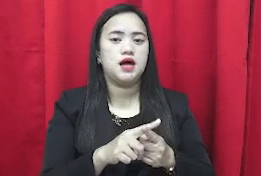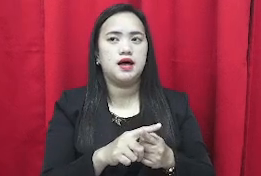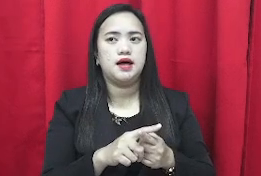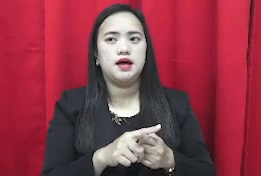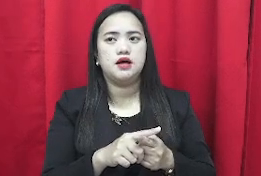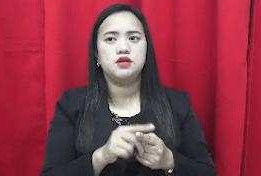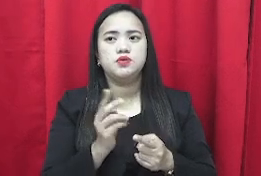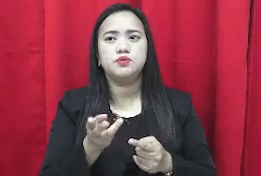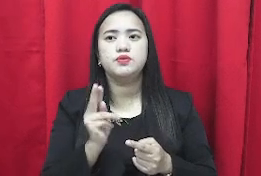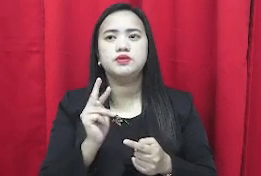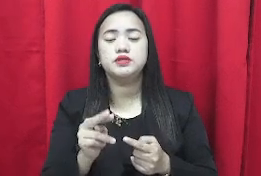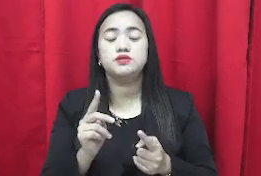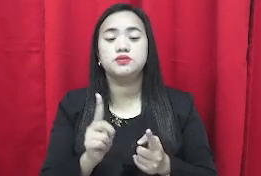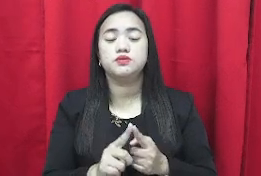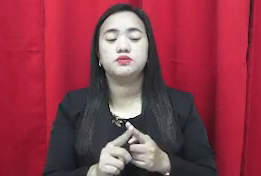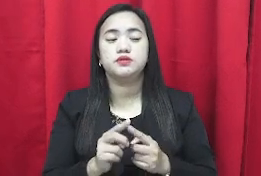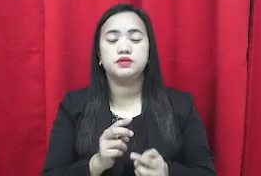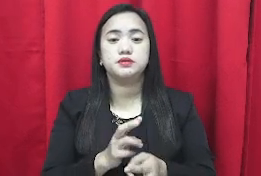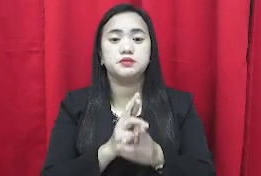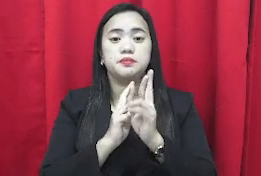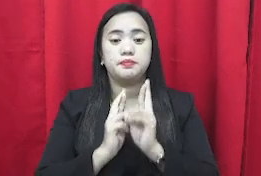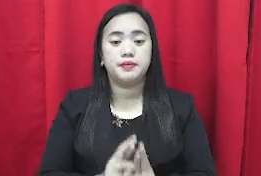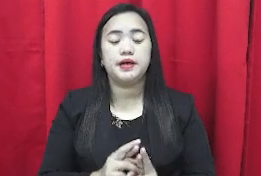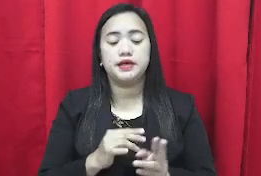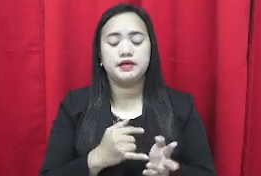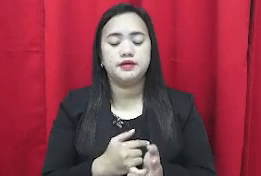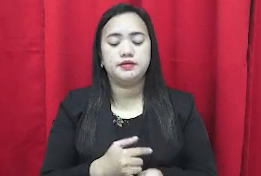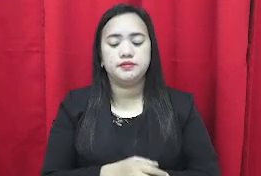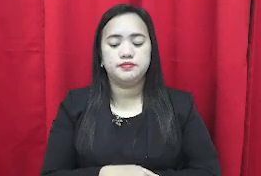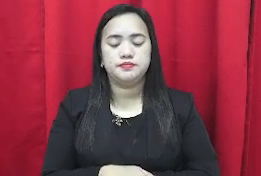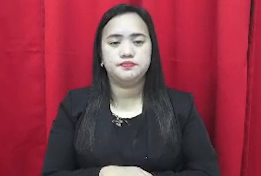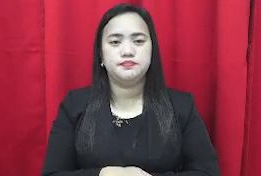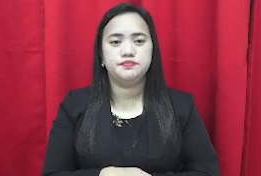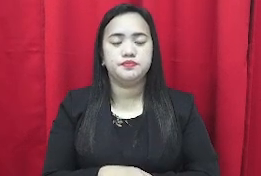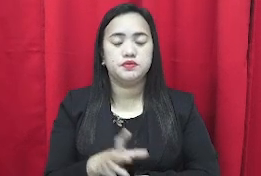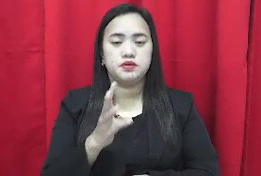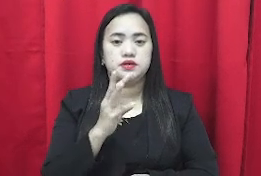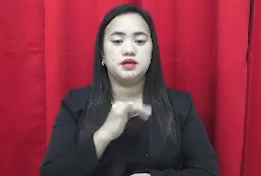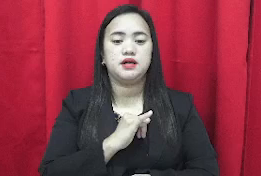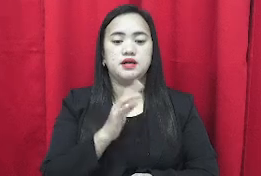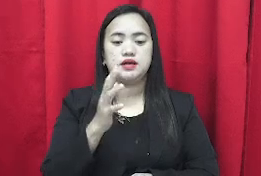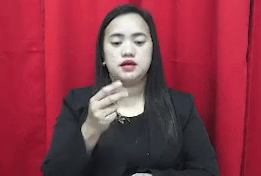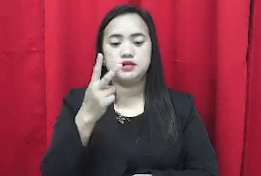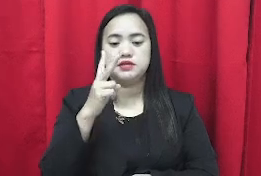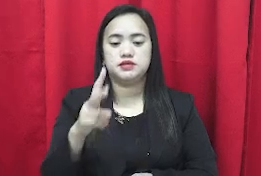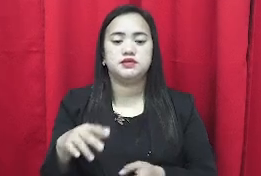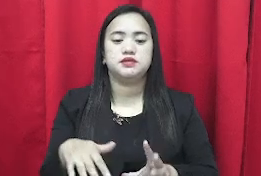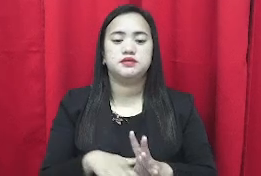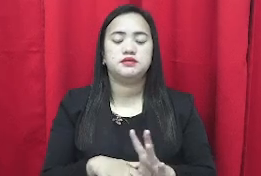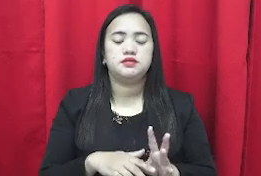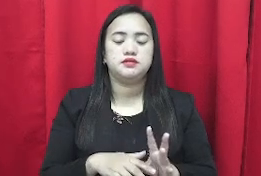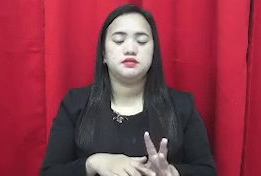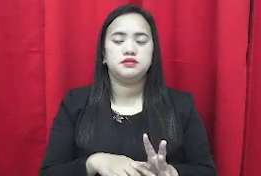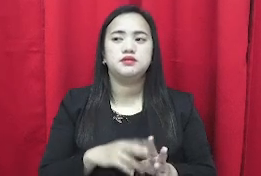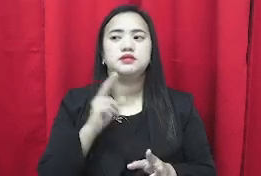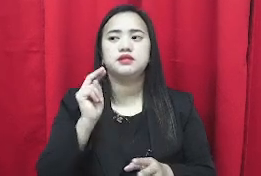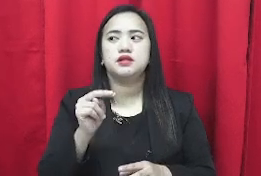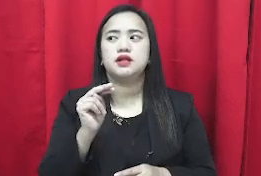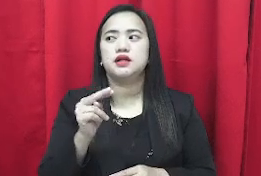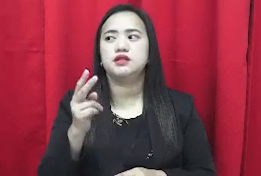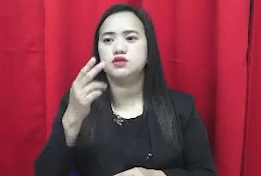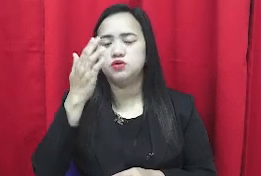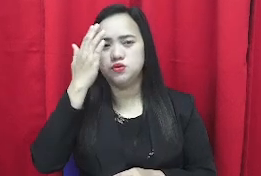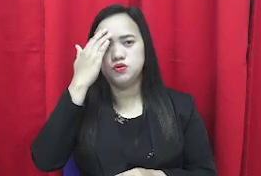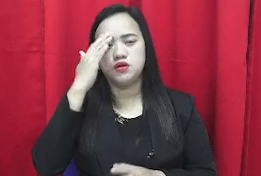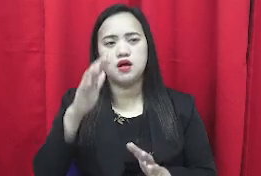kapwa which is nakita ko sa mga bata na na tuto sila na matutong rumespeto sa